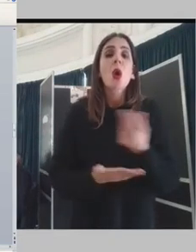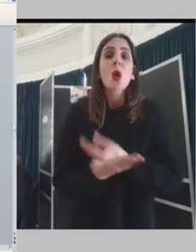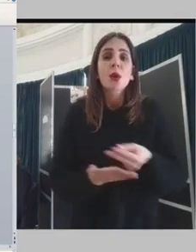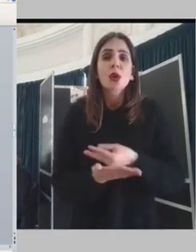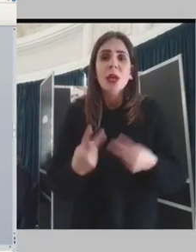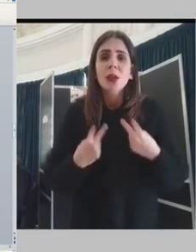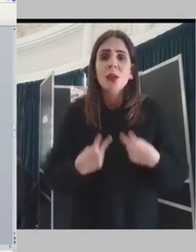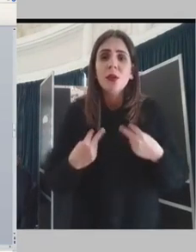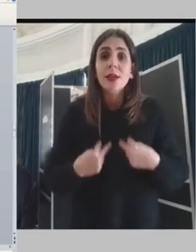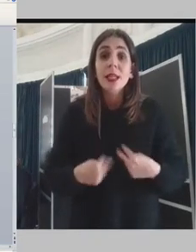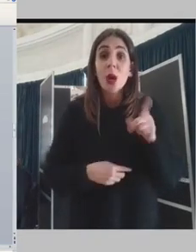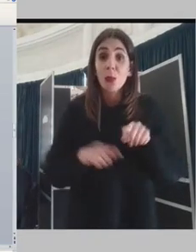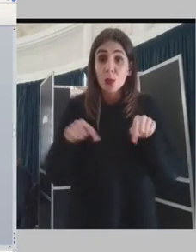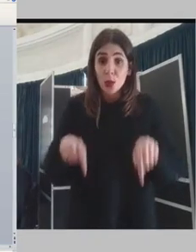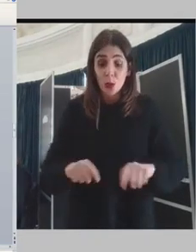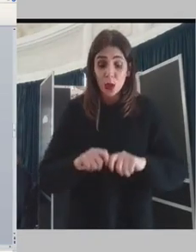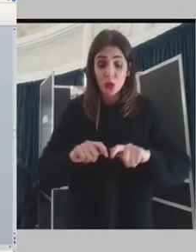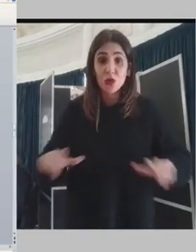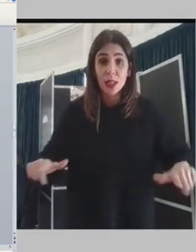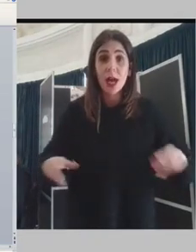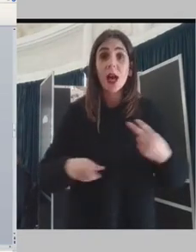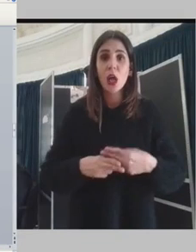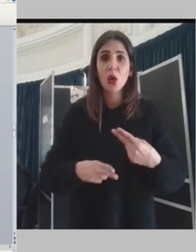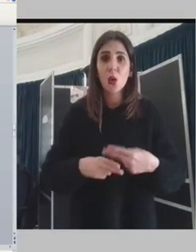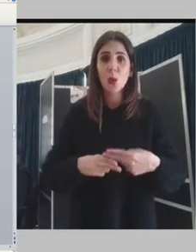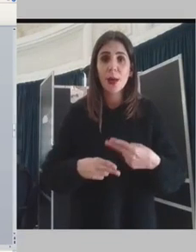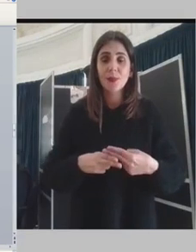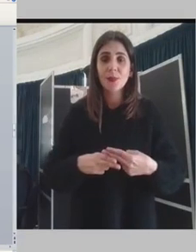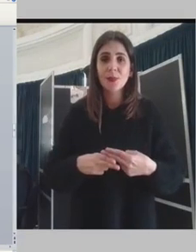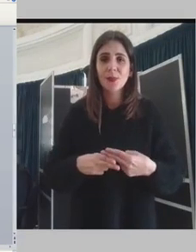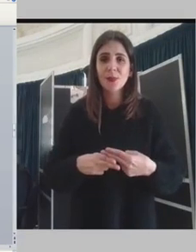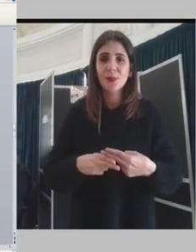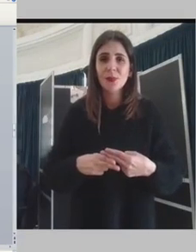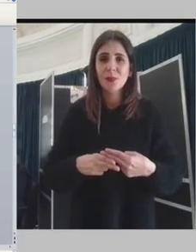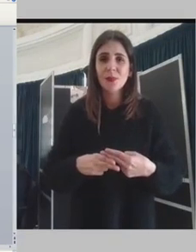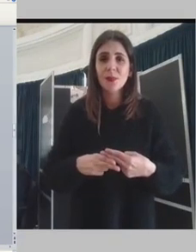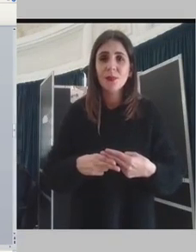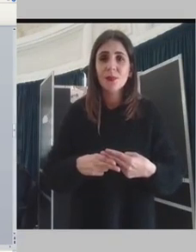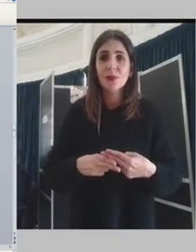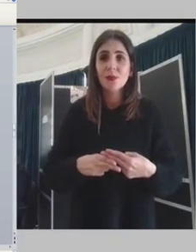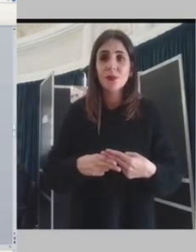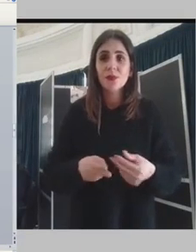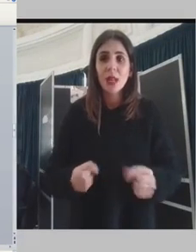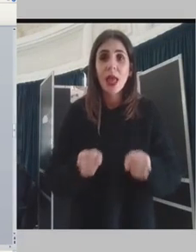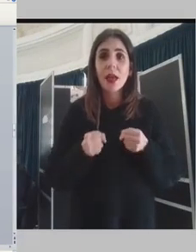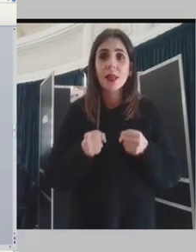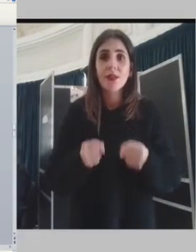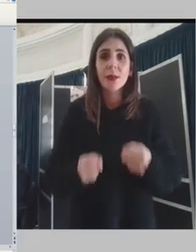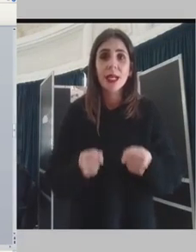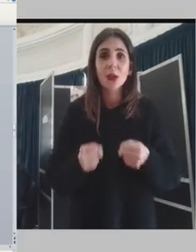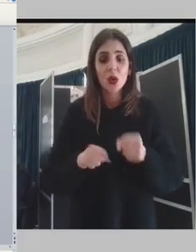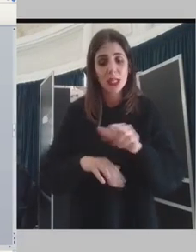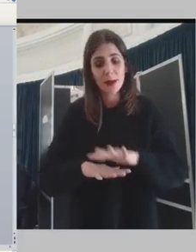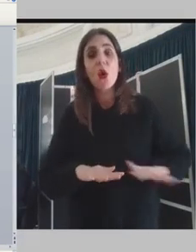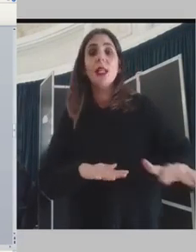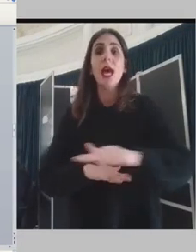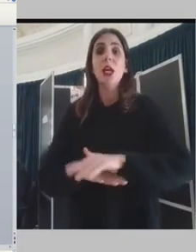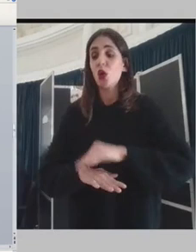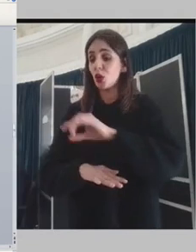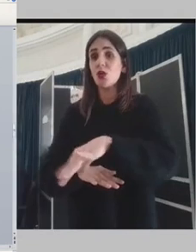anche a Roma, se volete, e nell'app potete censire i defibrillatori che avete sul territorio, utilizzare